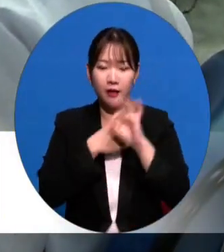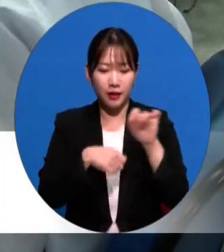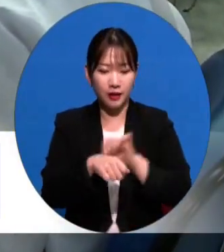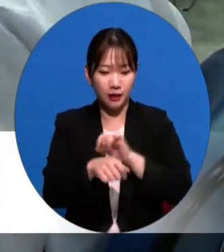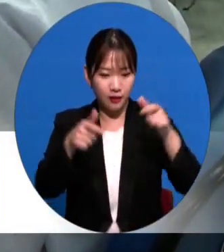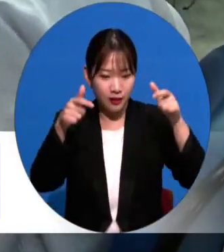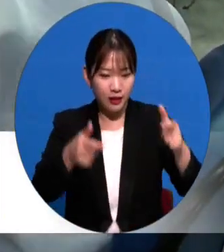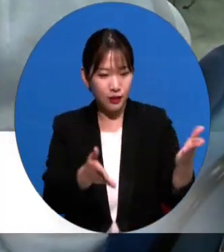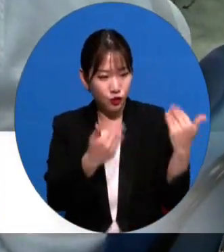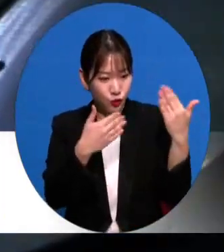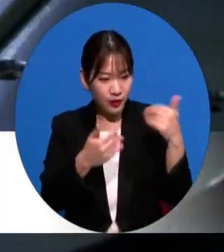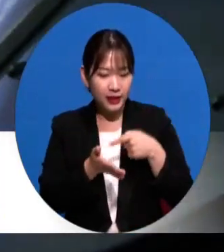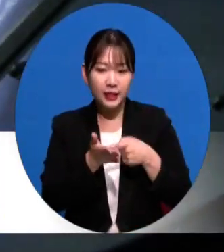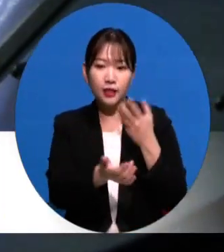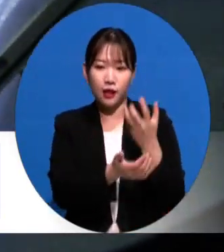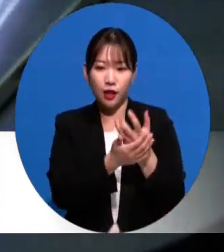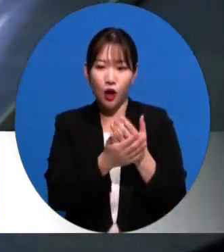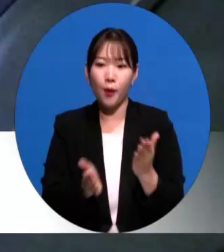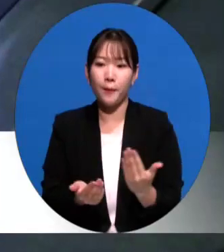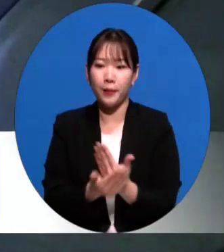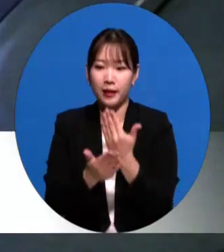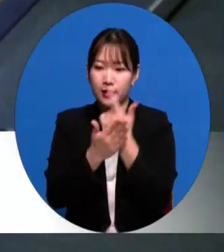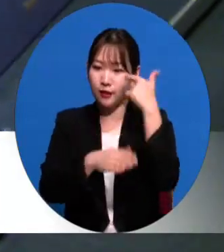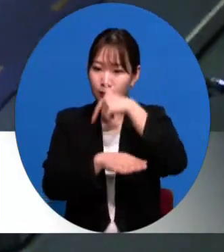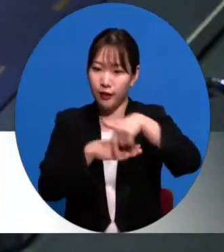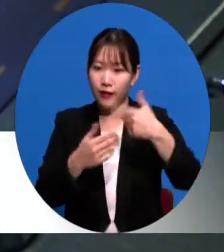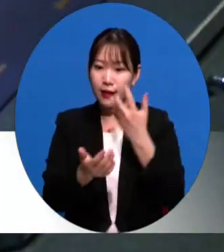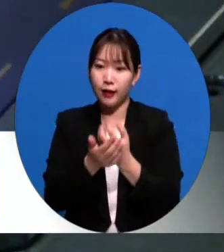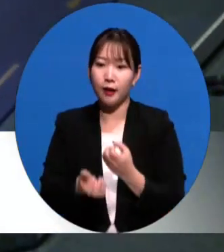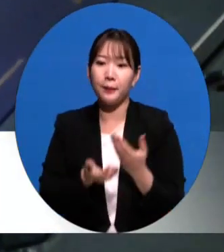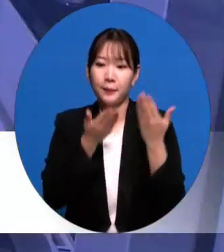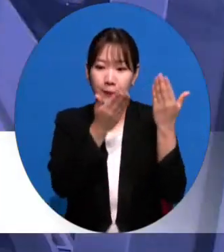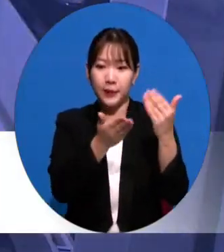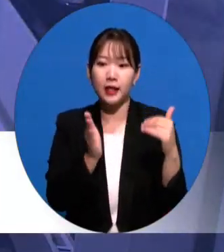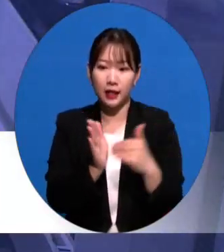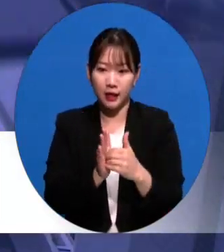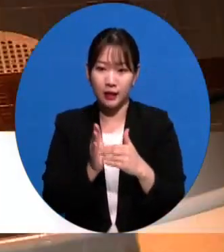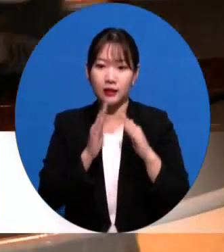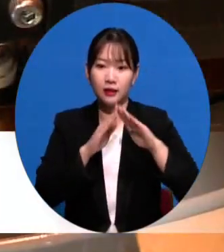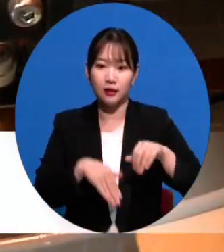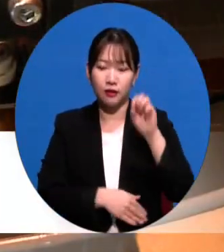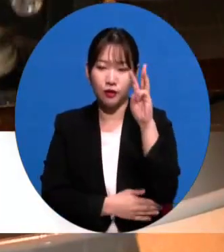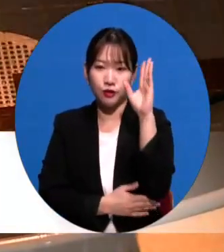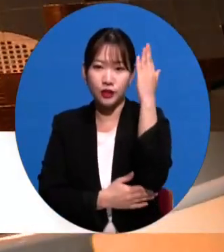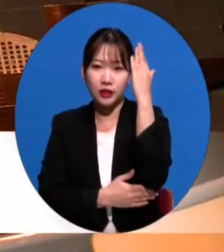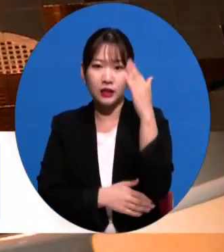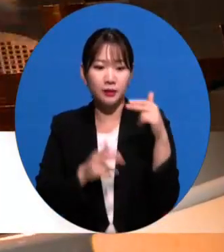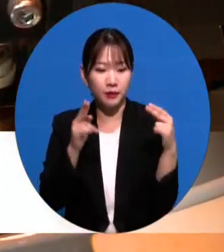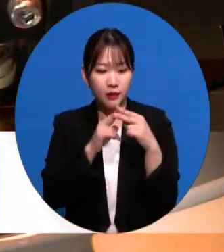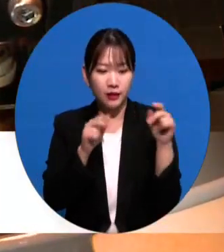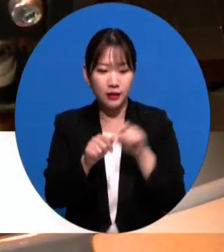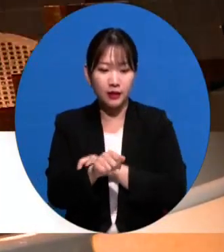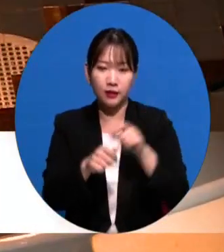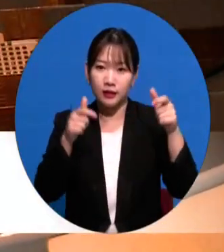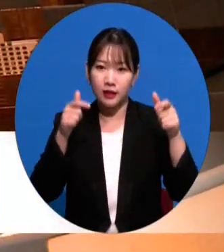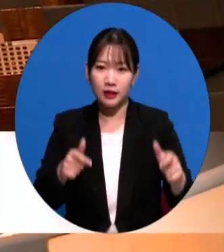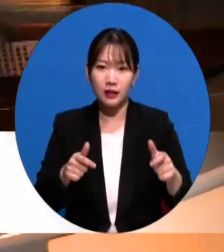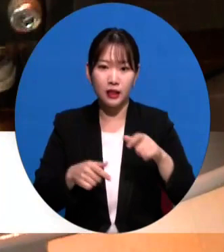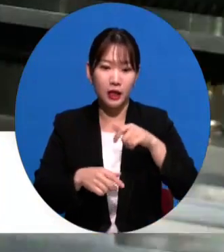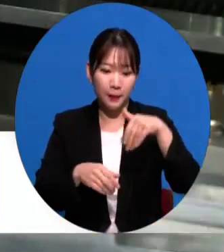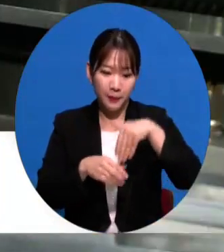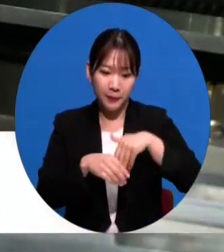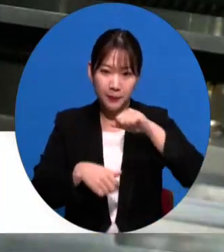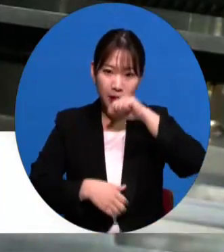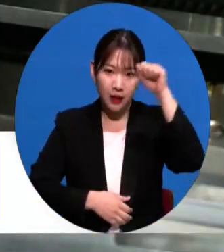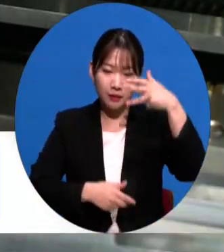특화단지 유치 신청서와 육성 계획서를 제출했습니다. 전라남도와 광주시는 반도체 특화단지를 민선